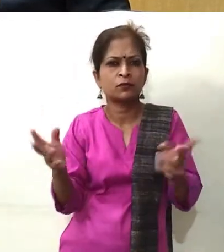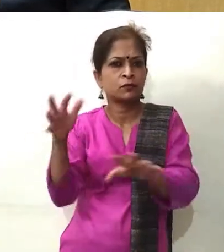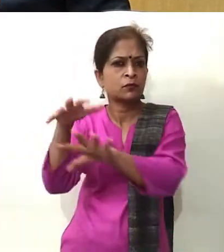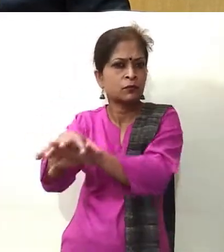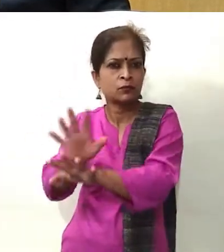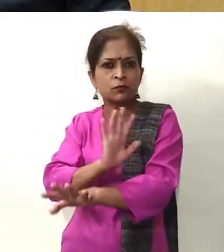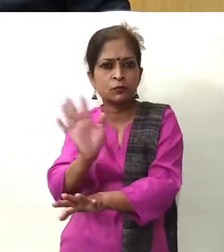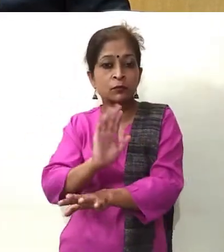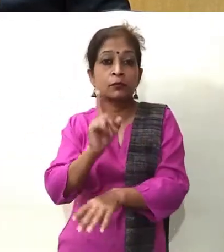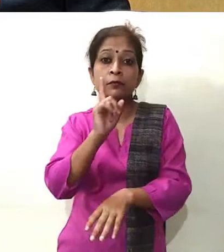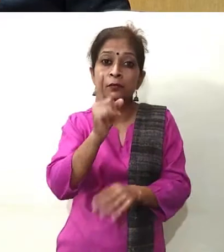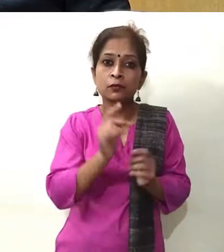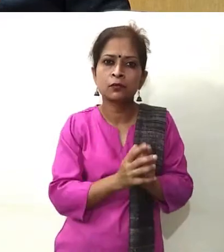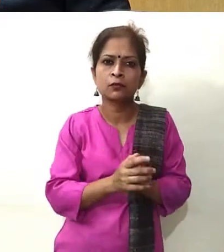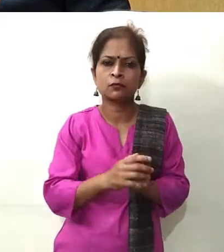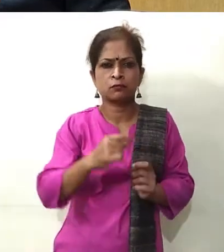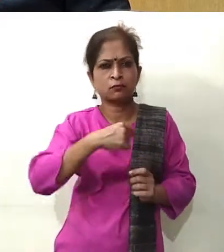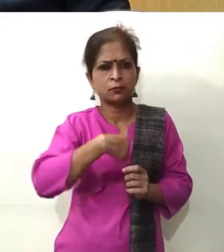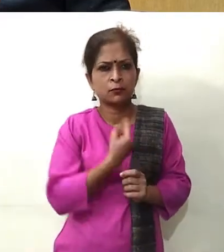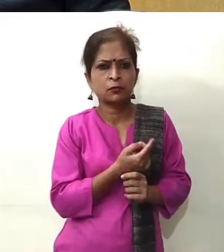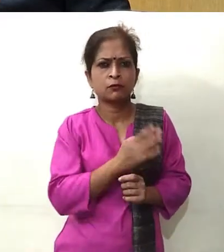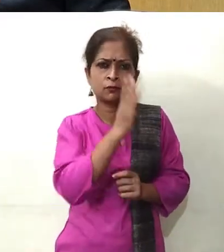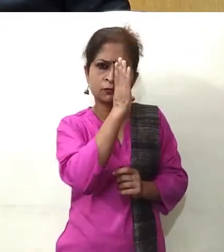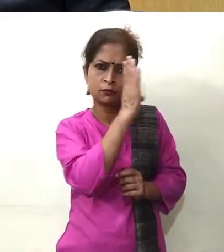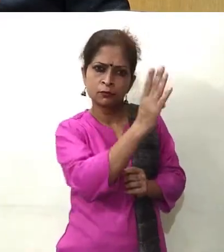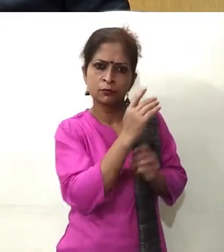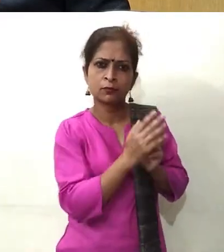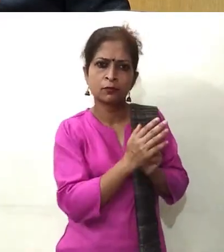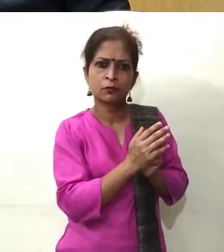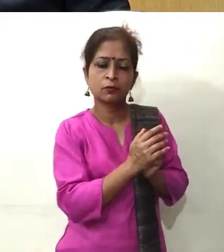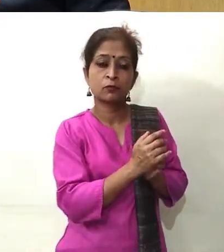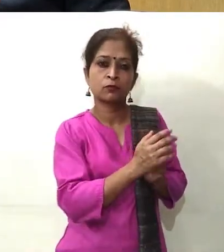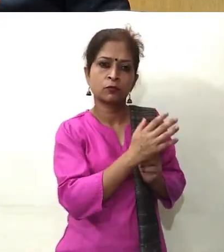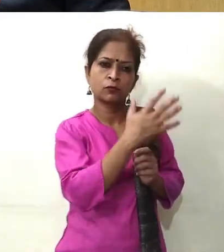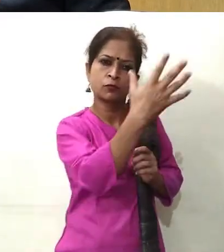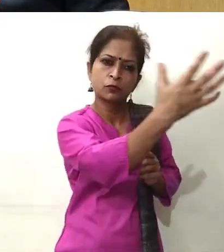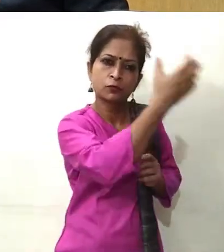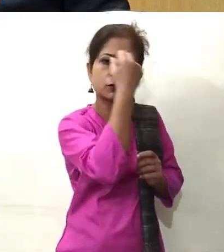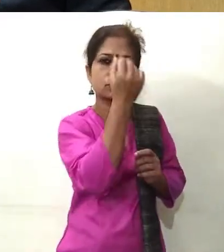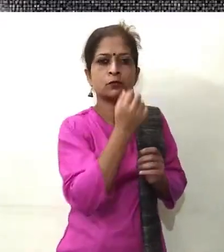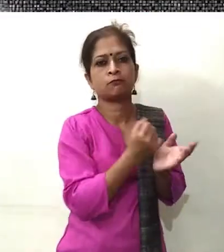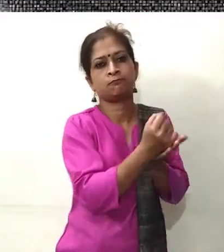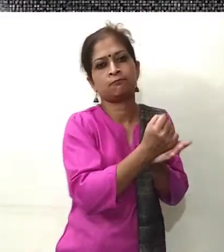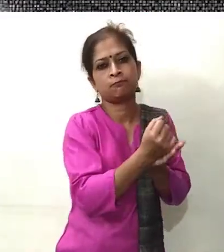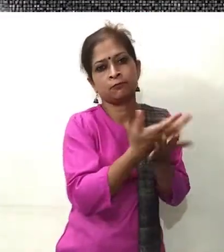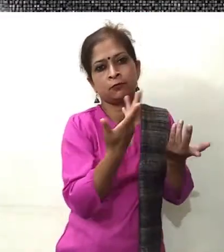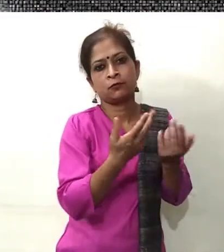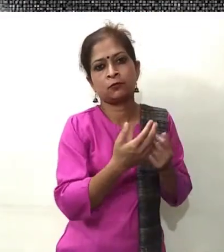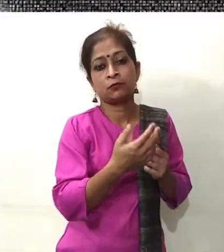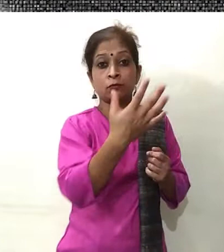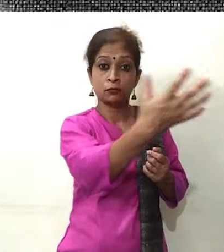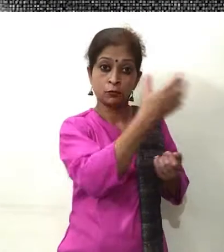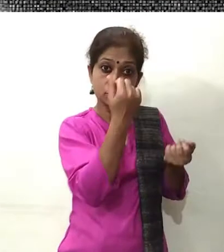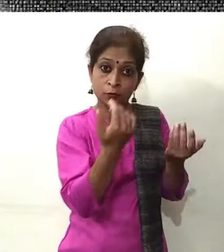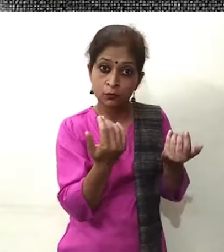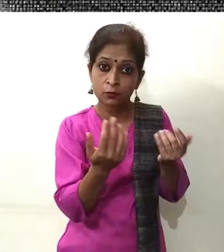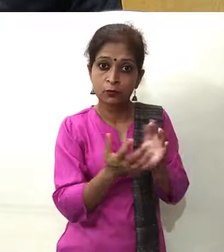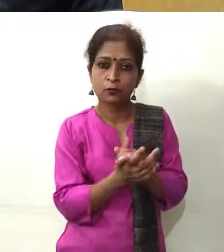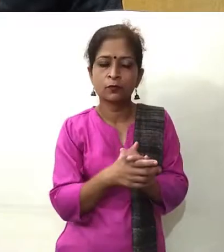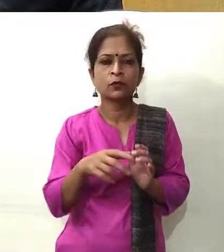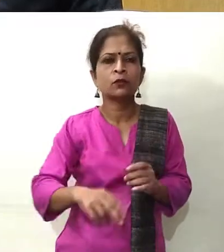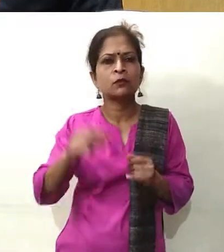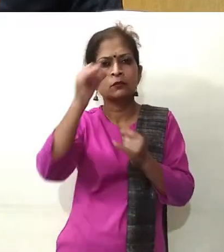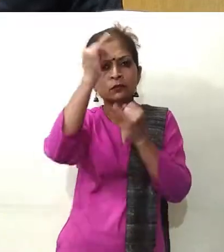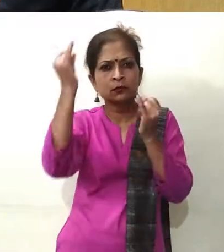रहे हैं, लेकिन अपने हिसाब से अपना जो उन्होंने ध्येय बना लिया है उसको पाने की कोशिश में लगे रहते हैं और पा लेते हैं।